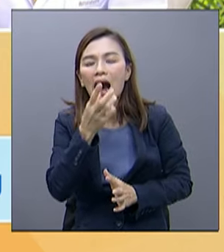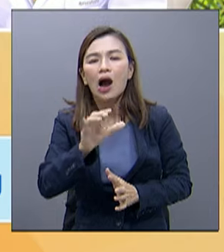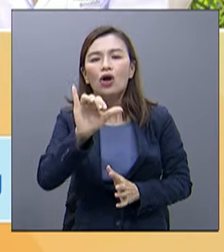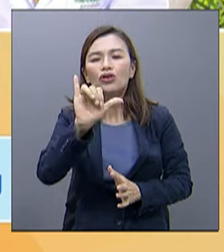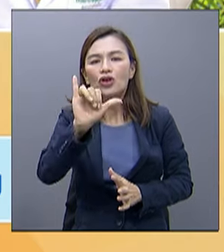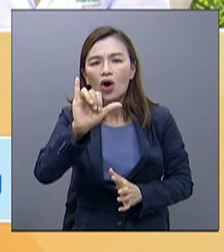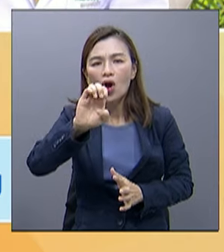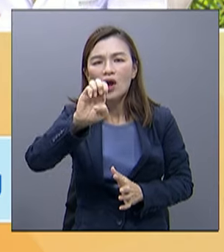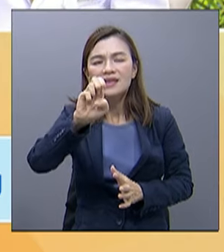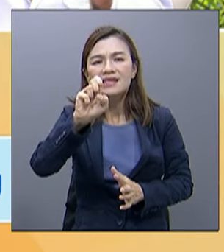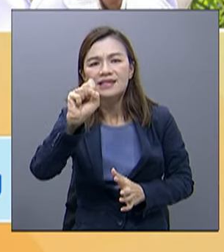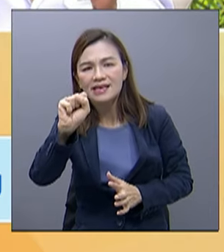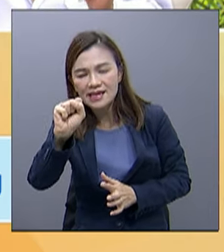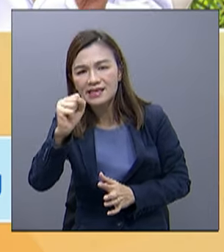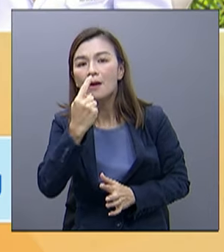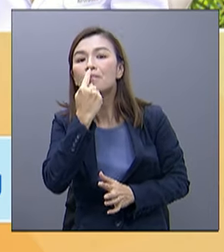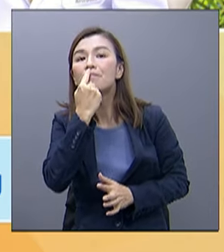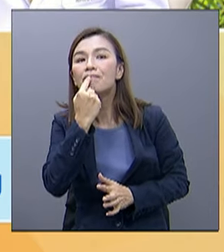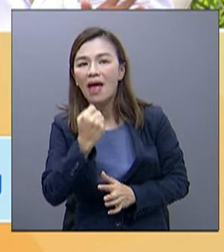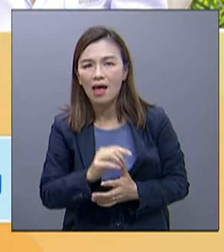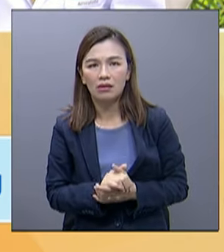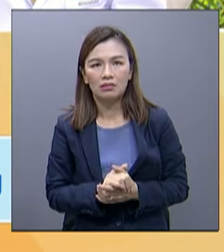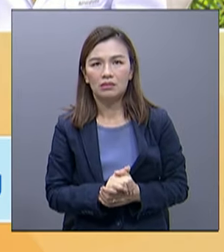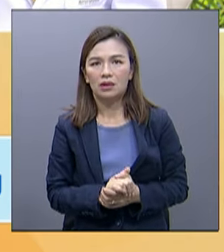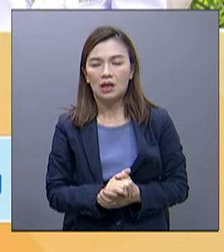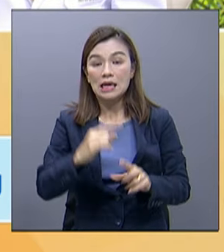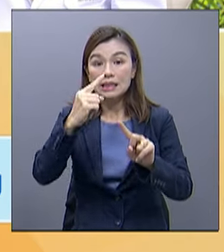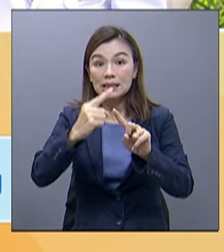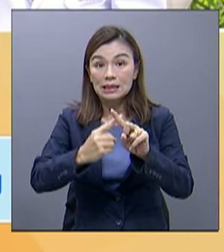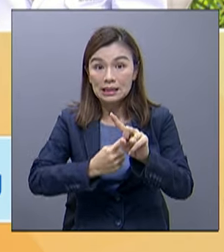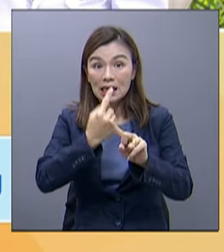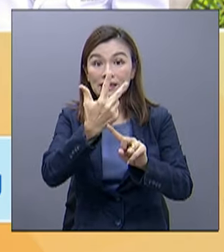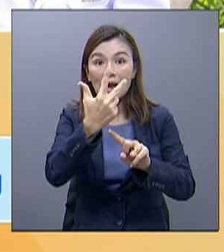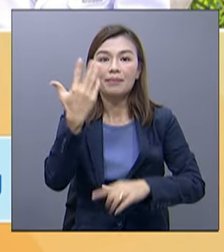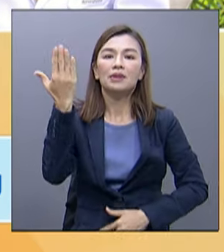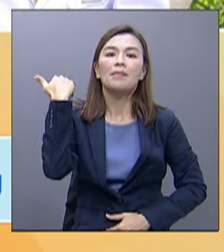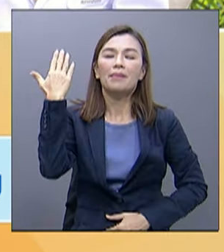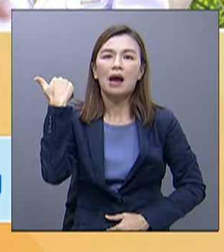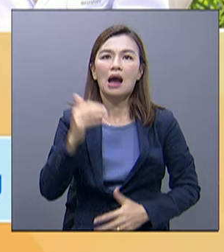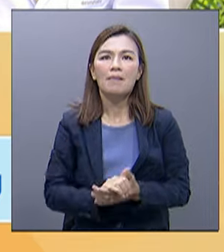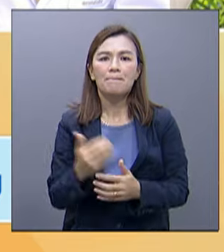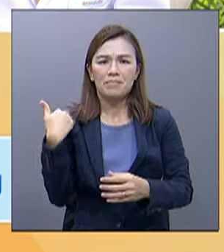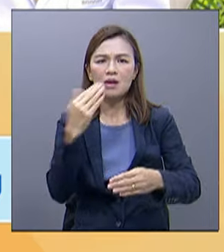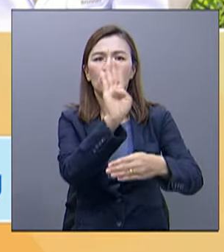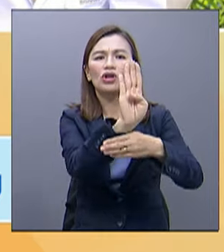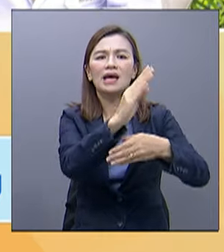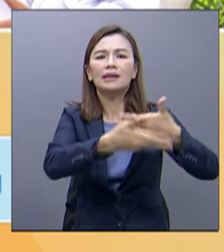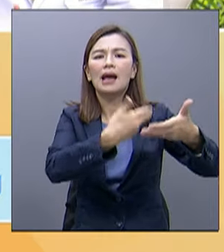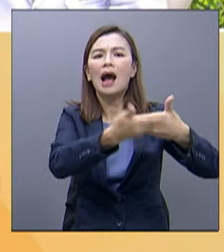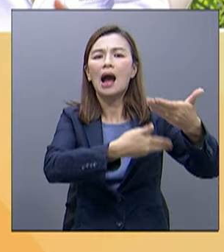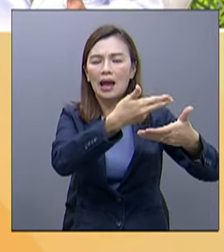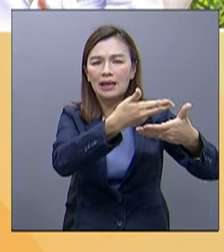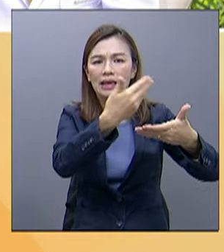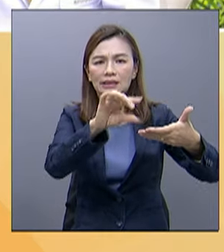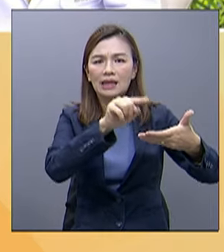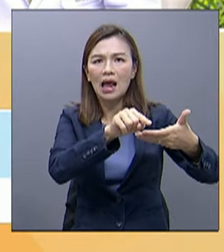ยินภิวัฒน์เคยได้ยินที่ญี่ปุ่นนะครับอๆเมื่อปลายเดือนมีนาคมที่เขาคิดค้นขึึ้นมาอ่ามีบริษัทที่เขาขายอยู่แล้วครับครับแล้วมี